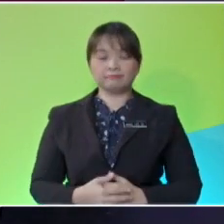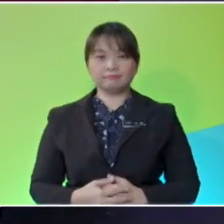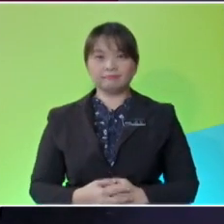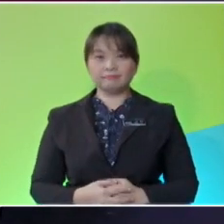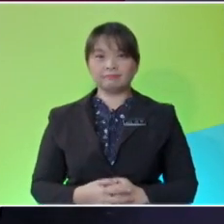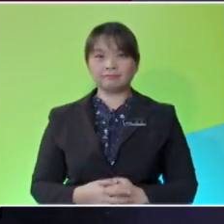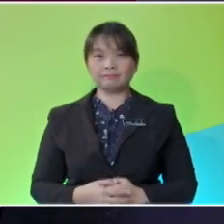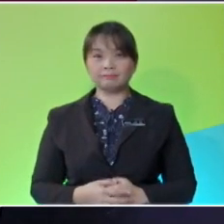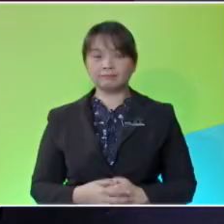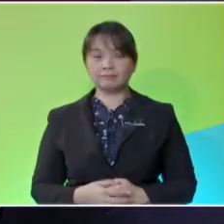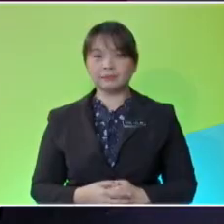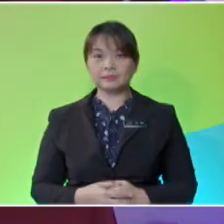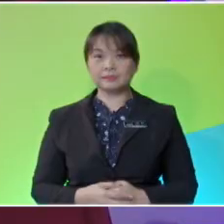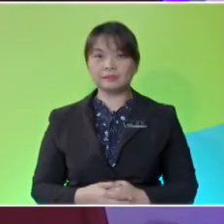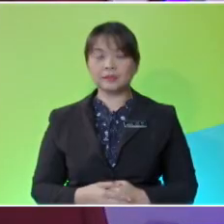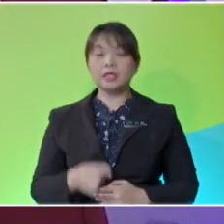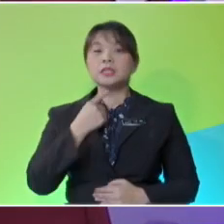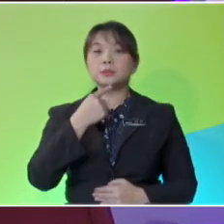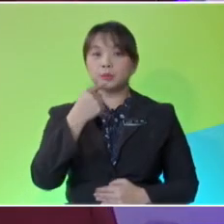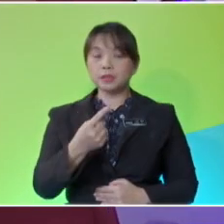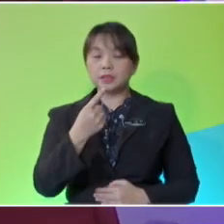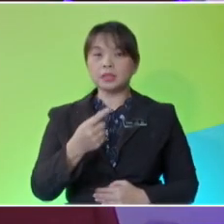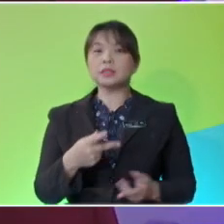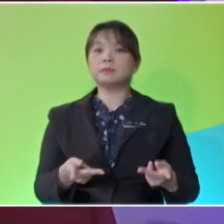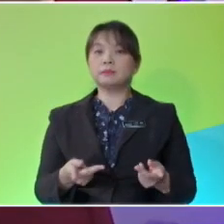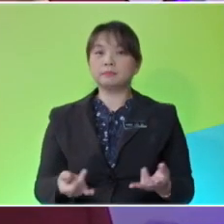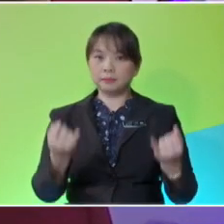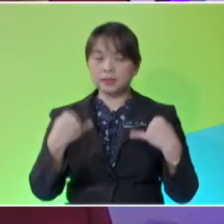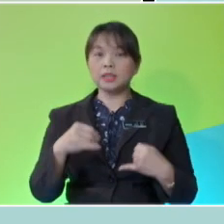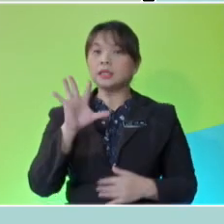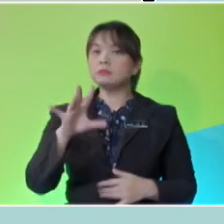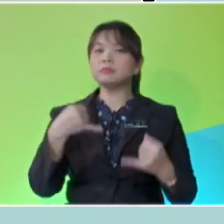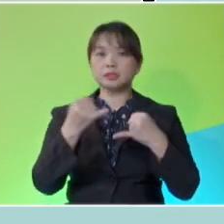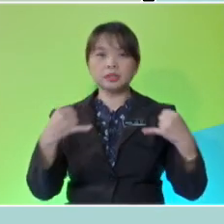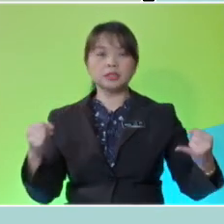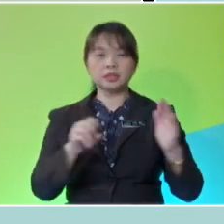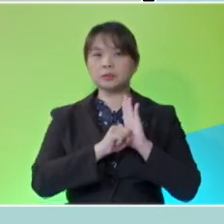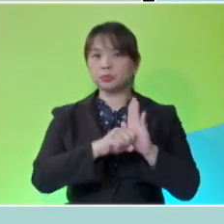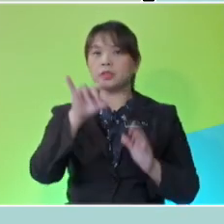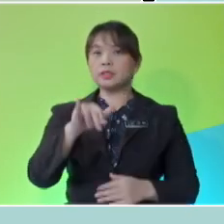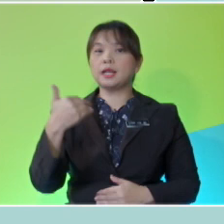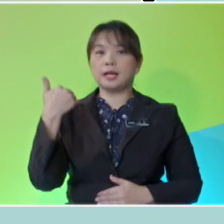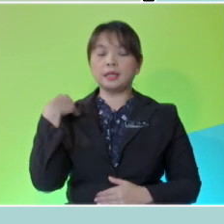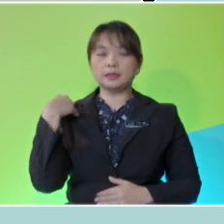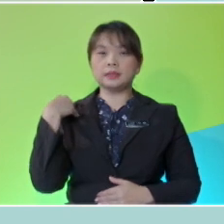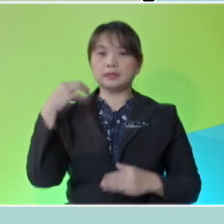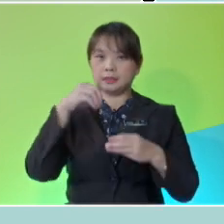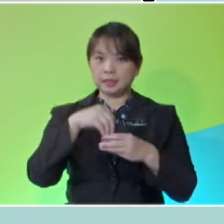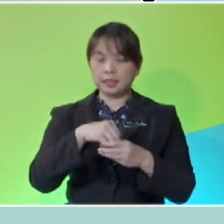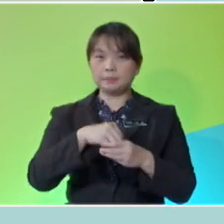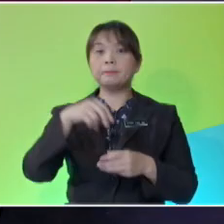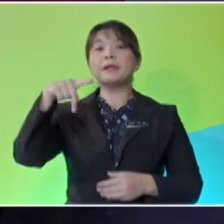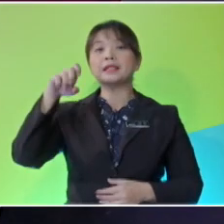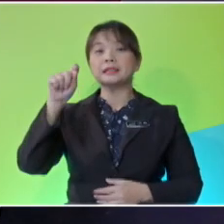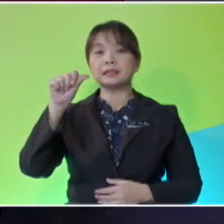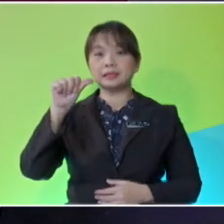yang pertama Sebutkan kembali 5 jenis simbol yang terdapat di dalam peta topografi tadi sudah Terangkan